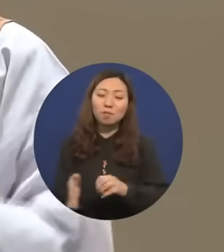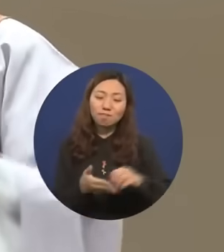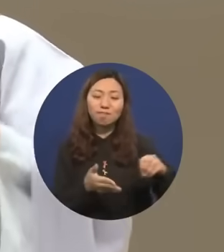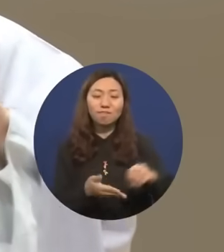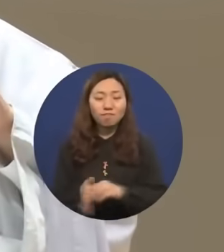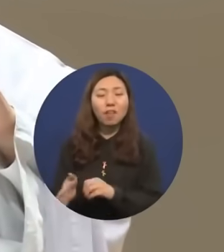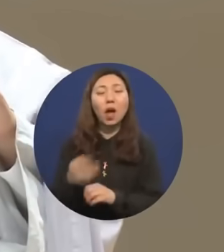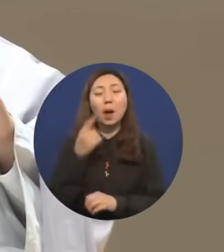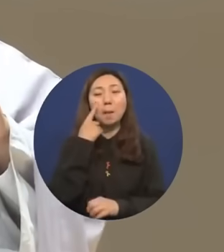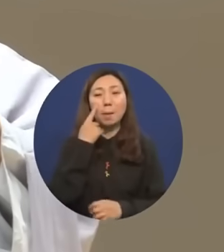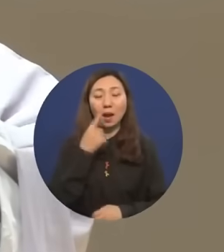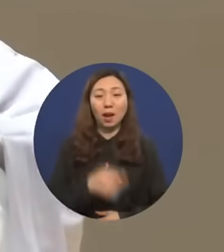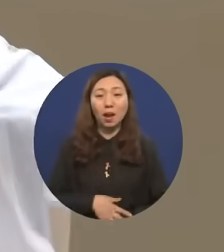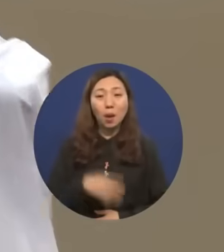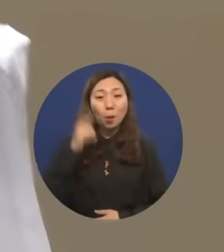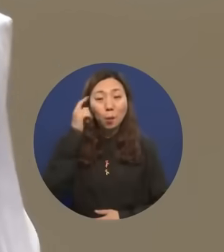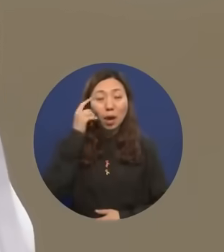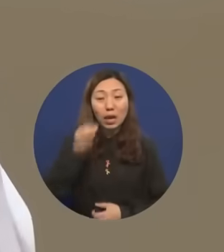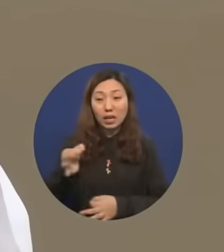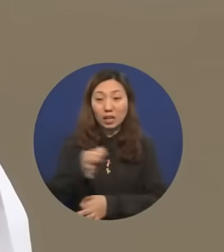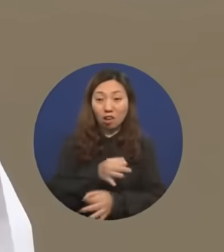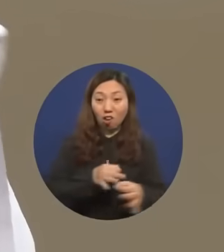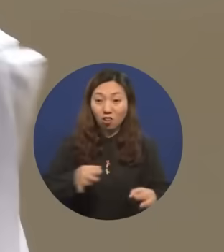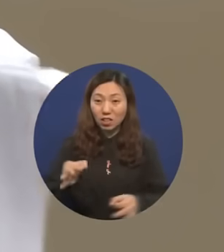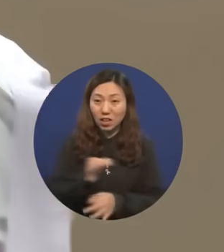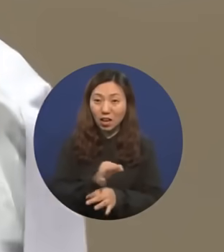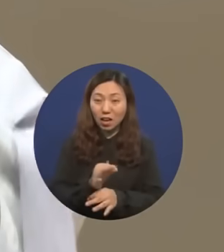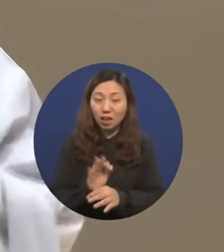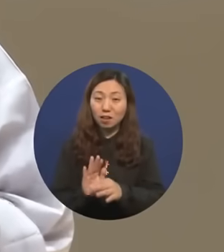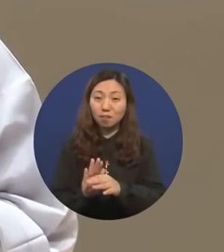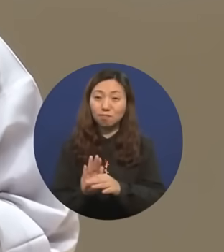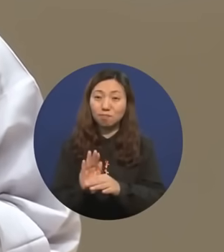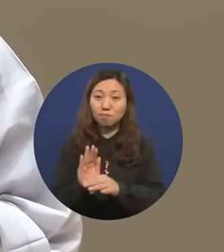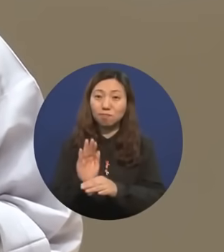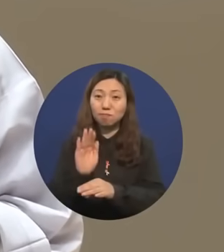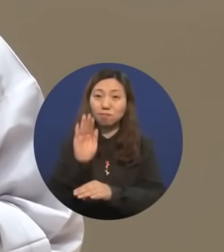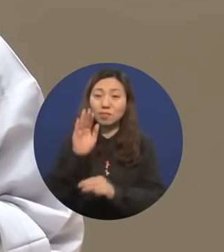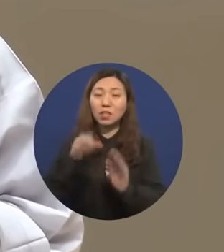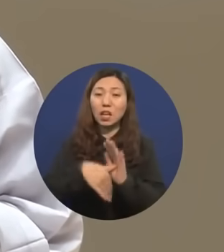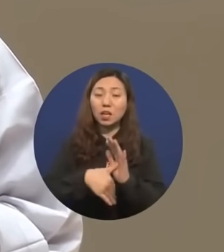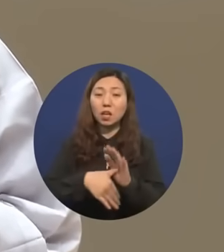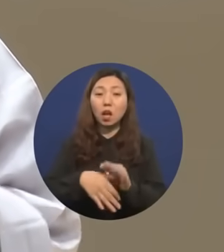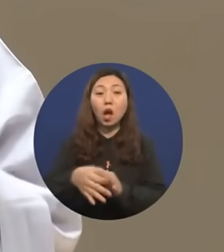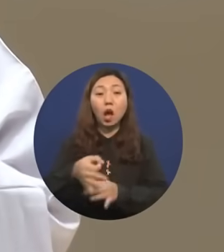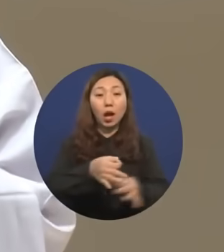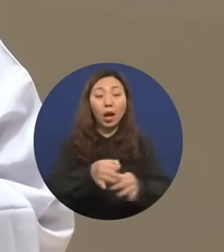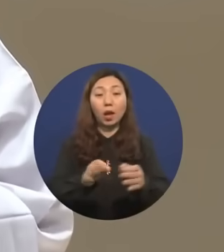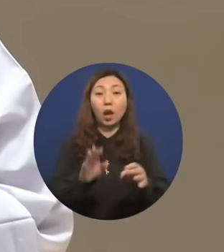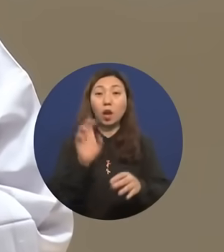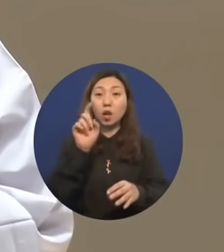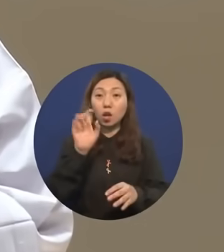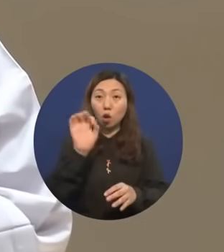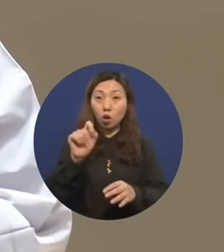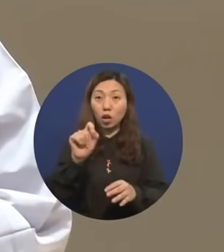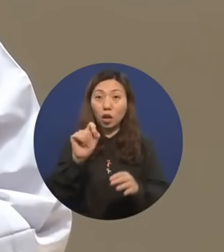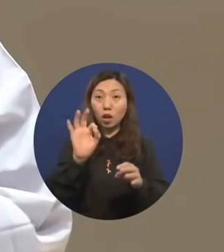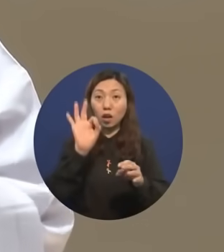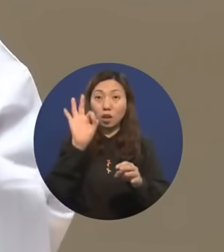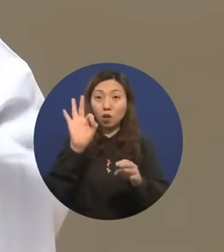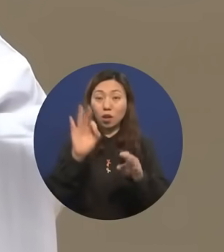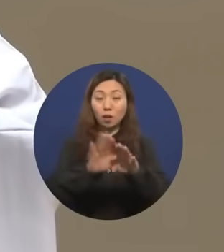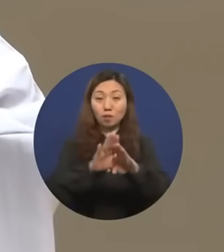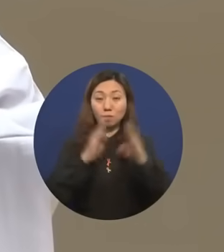그러냐면 경기가 상승할 때는 10개의 점포를 열면 7개,